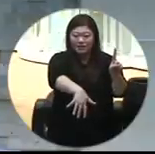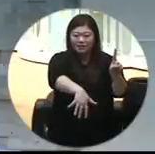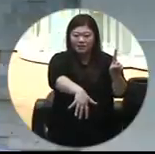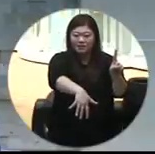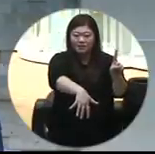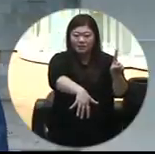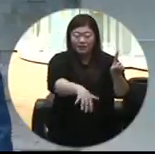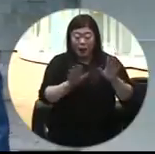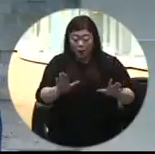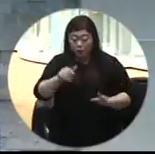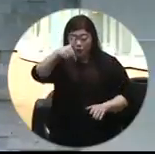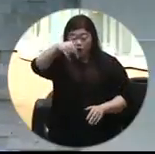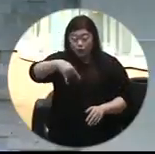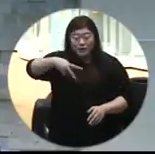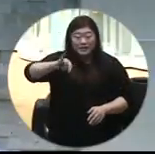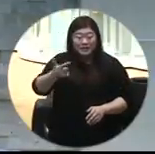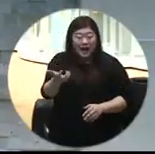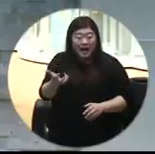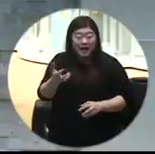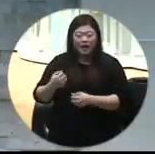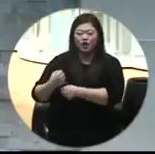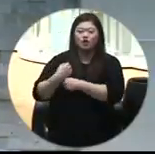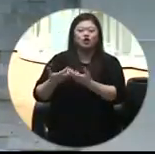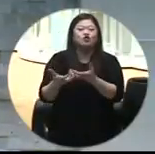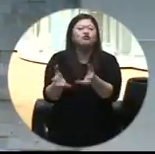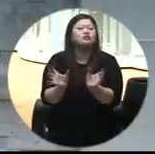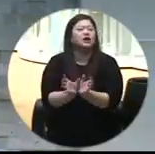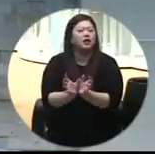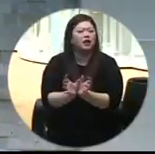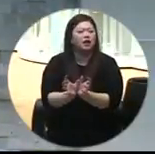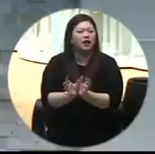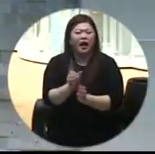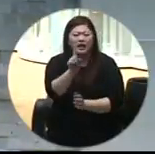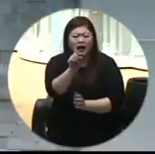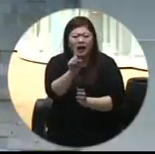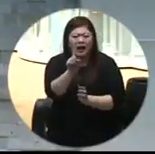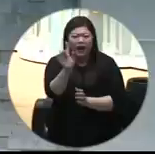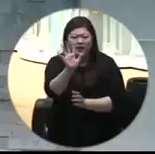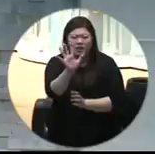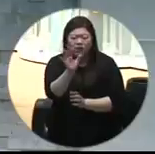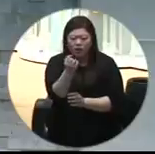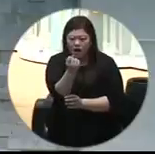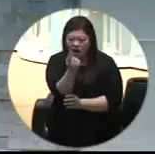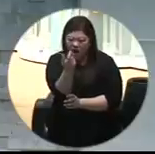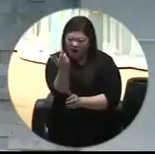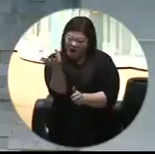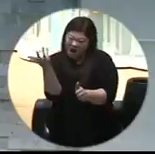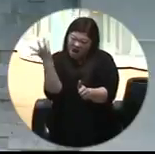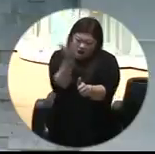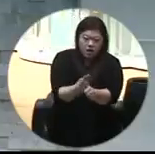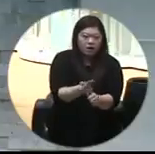본문에 나오는 귀신들은 한 마리가 아니고 뭐요? 귀신 들린 사람은 군대 귀신 들렸다 그랬어요. 이 군대